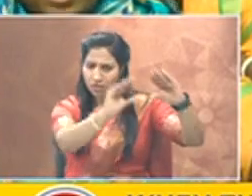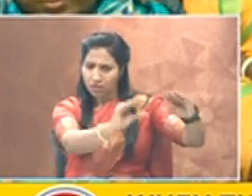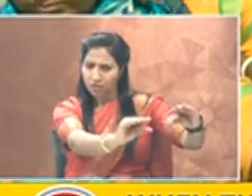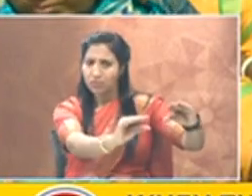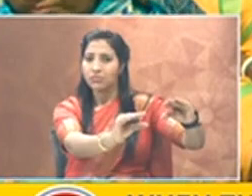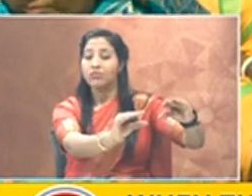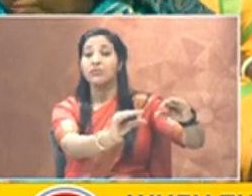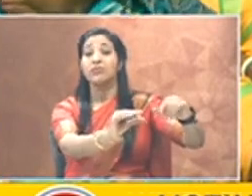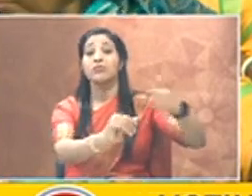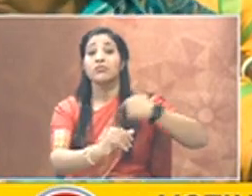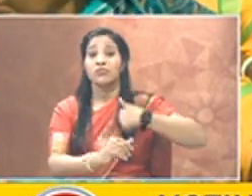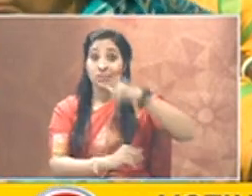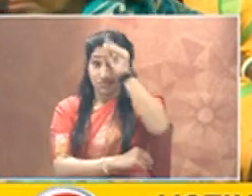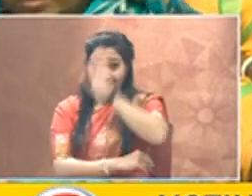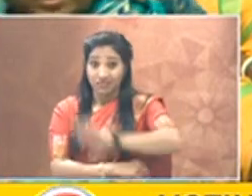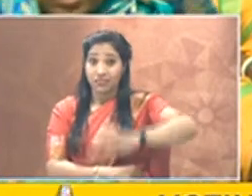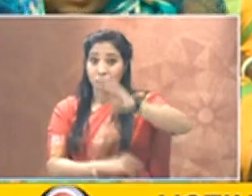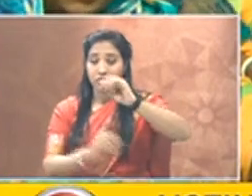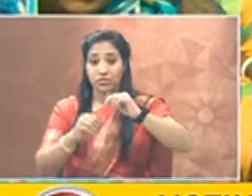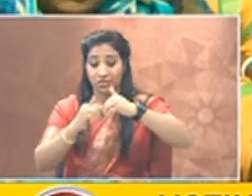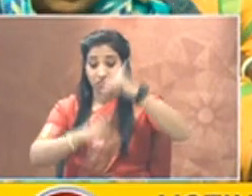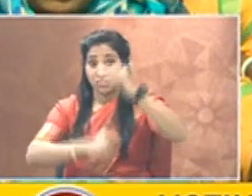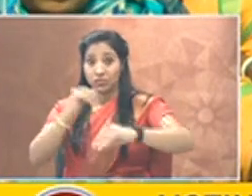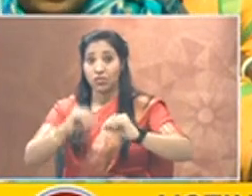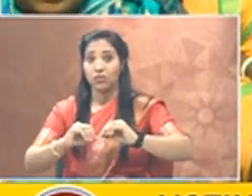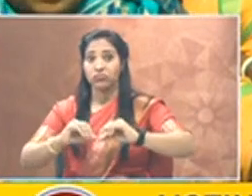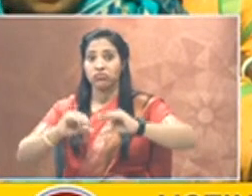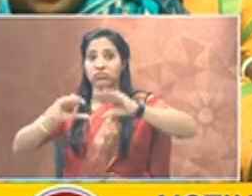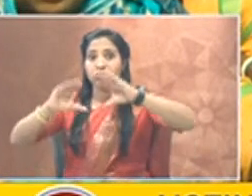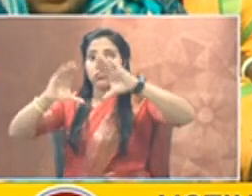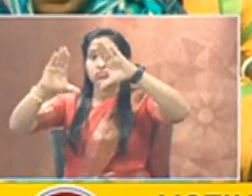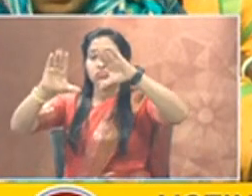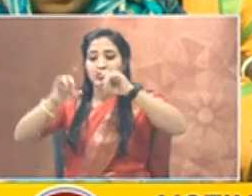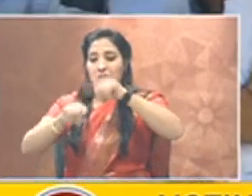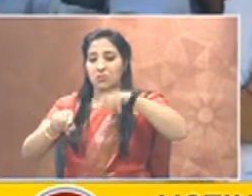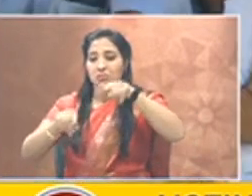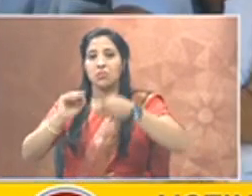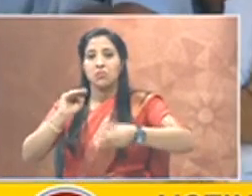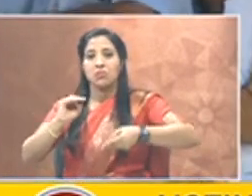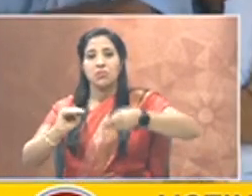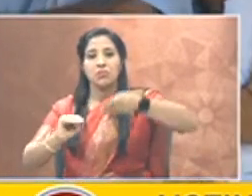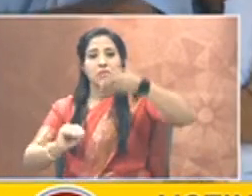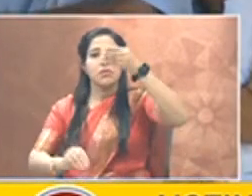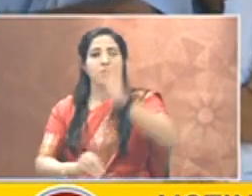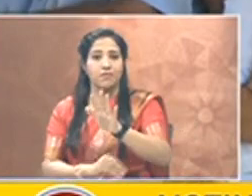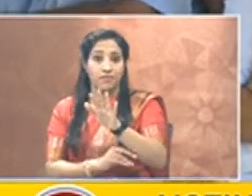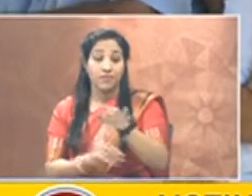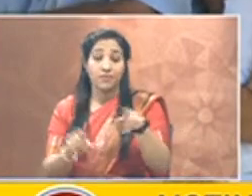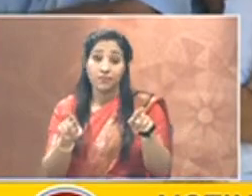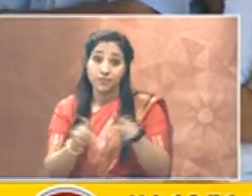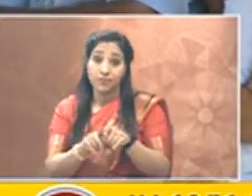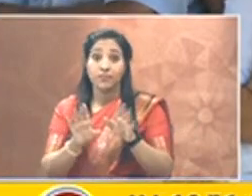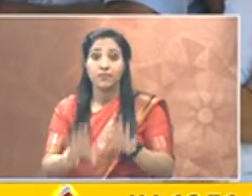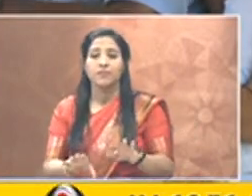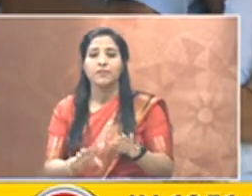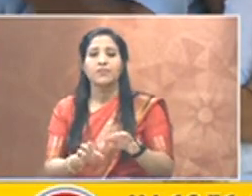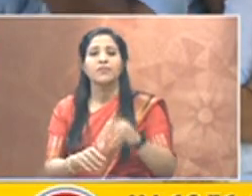है, भारत में मतदान का प्रतिशत बढ़ता जा रहा है।